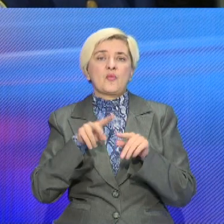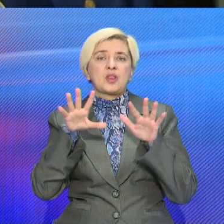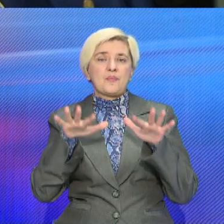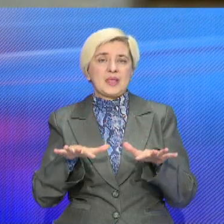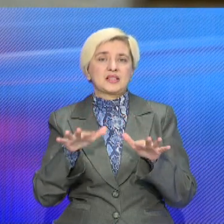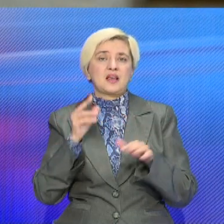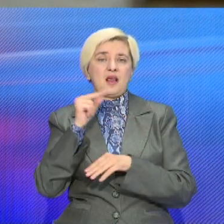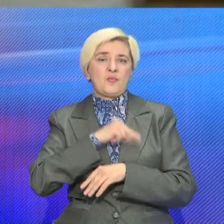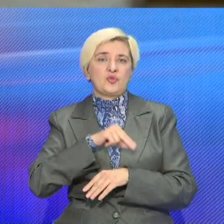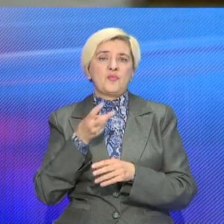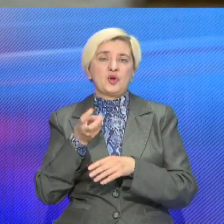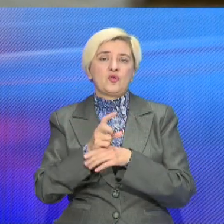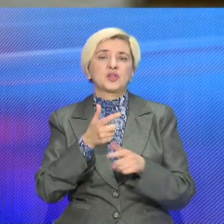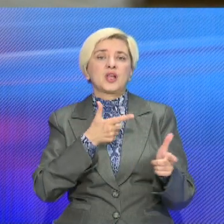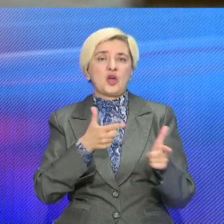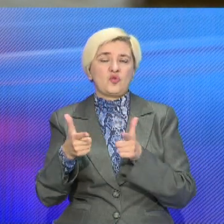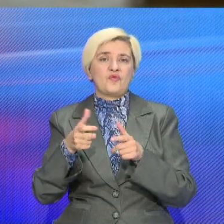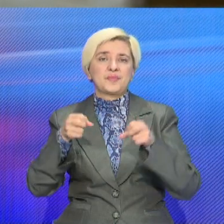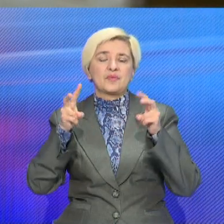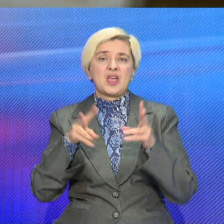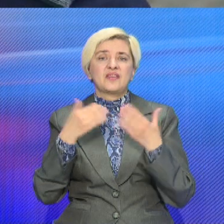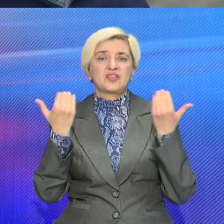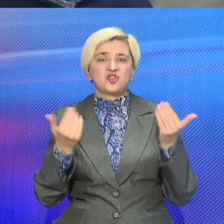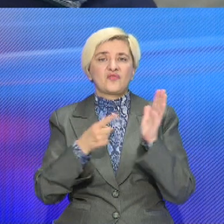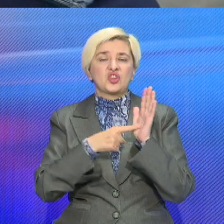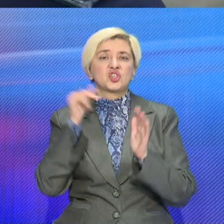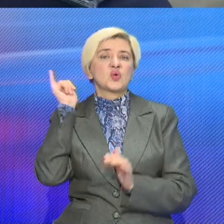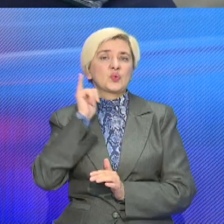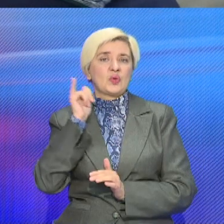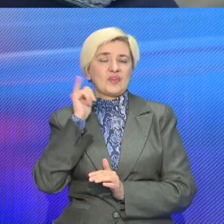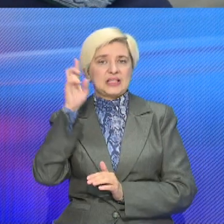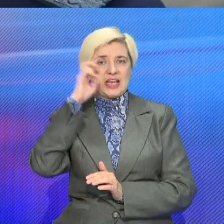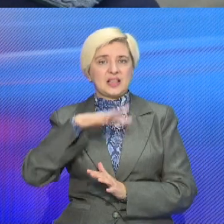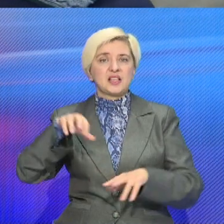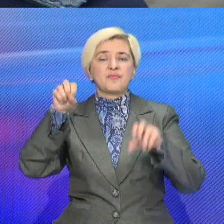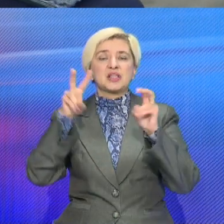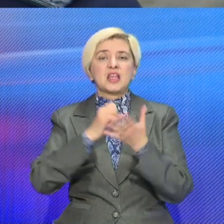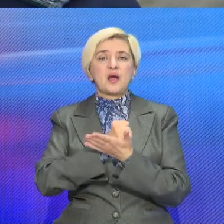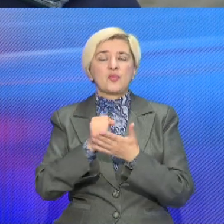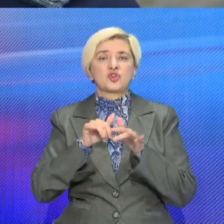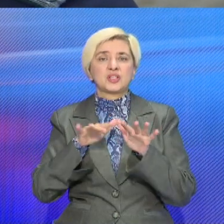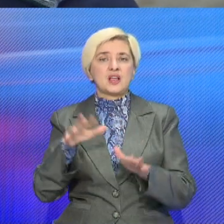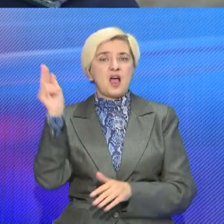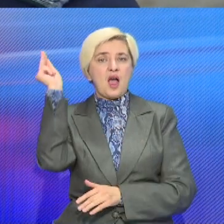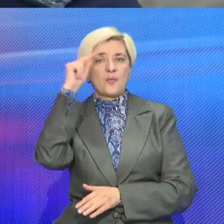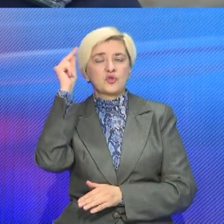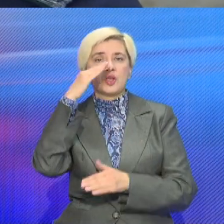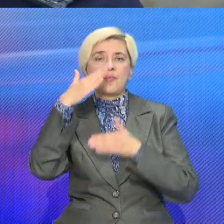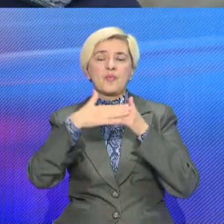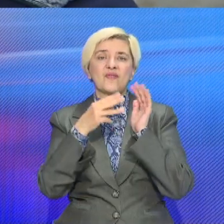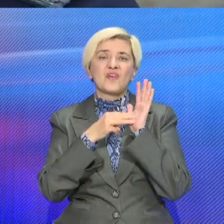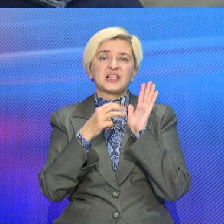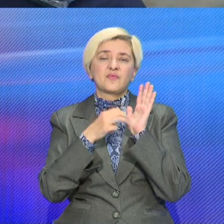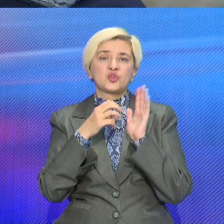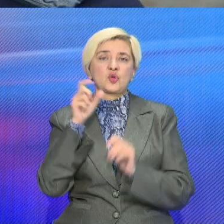спецыялістамі. В настоящее время в 6 вузах страны на специальности таможенного дела обучается порядка